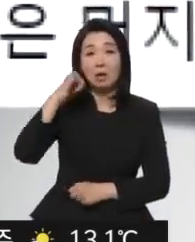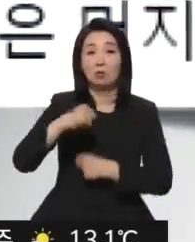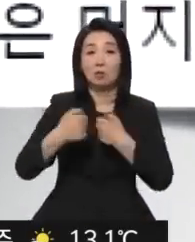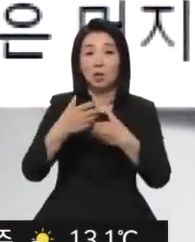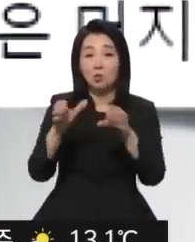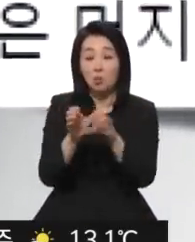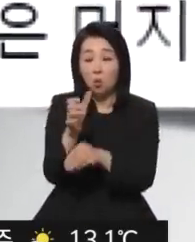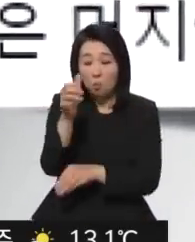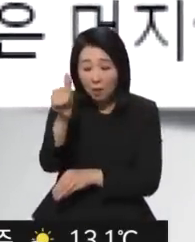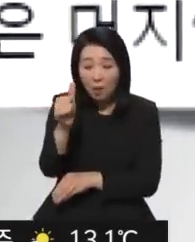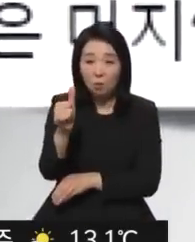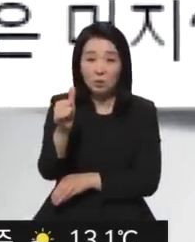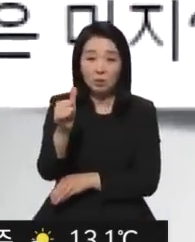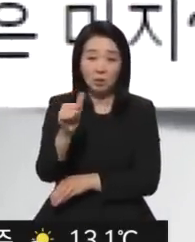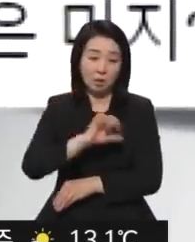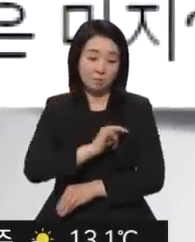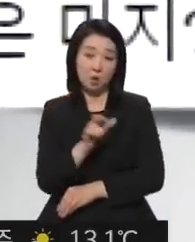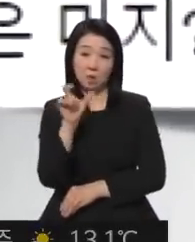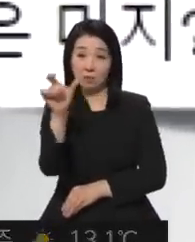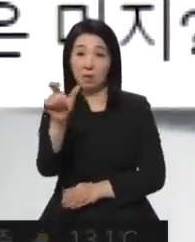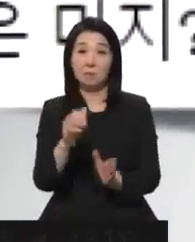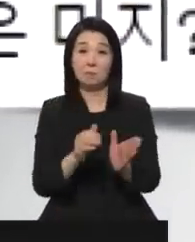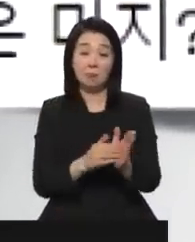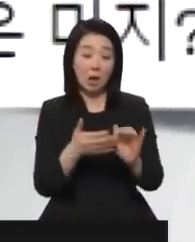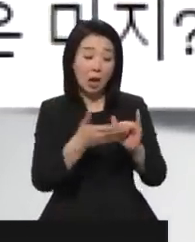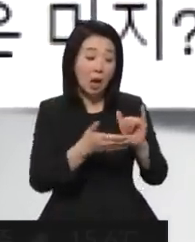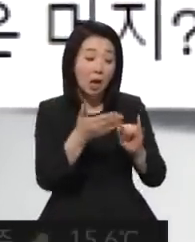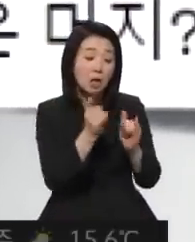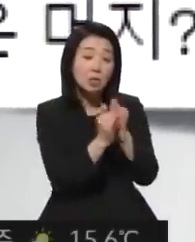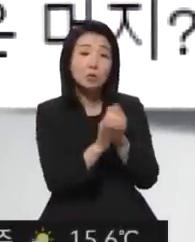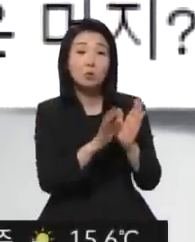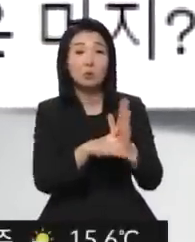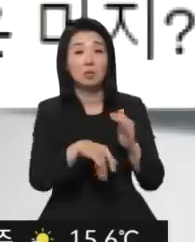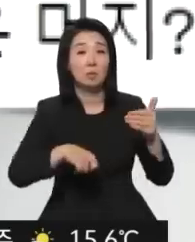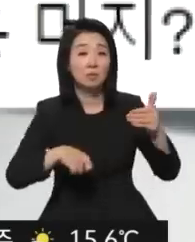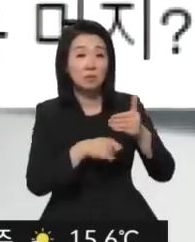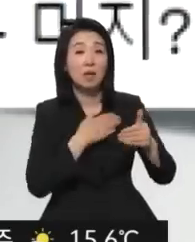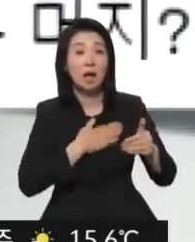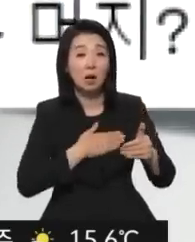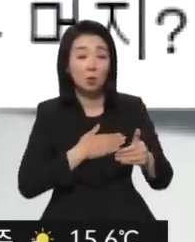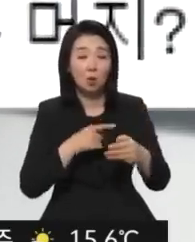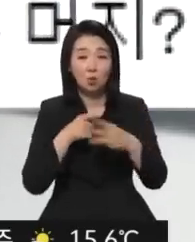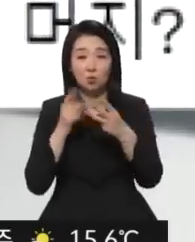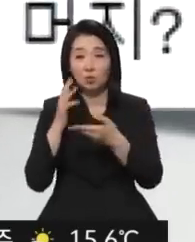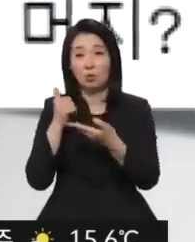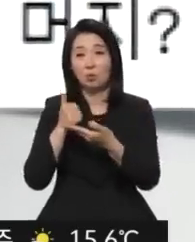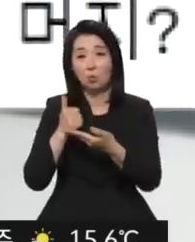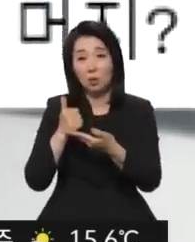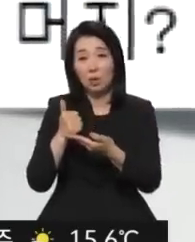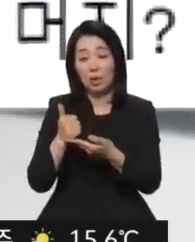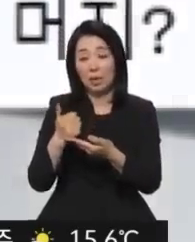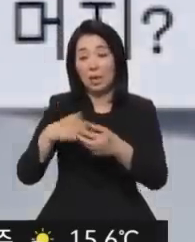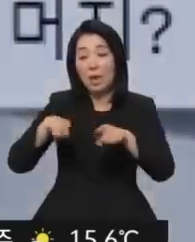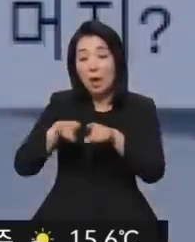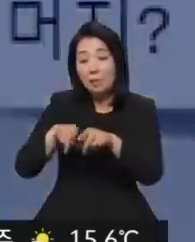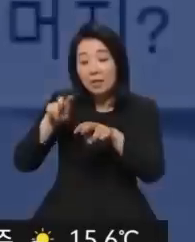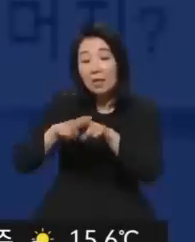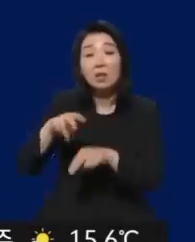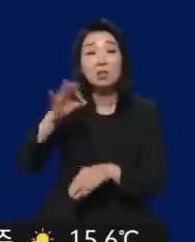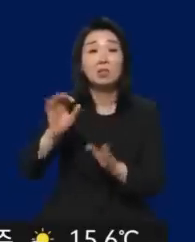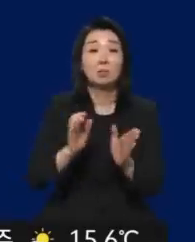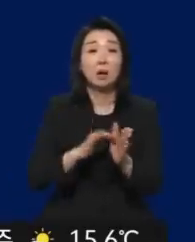권한대행의 명함 사진도 올렸습니다 더 탐사 인터뷰에서 처음엔 첼리스트랑 알고 윤 대통령이랑 자리를 했다고